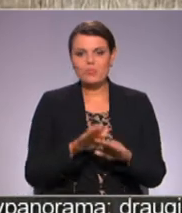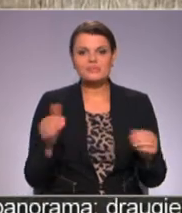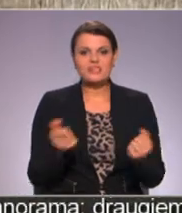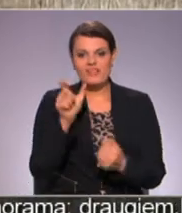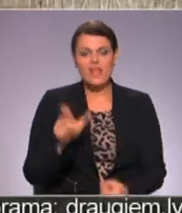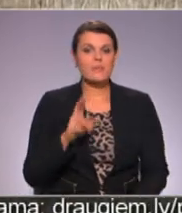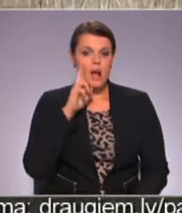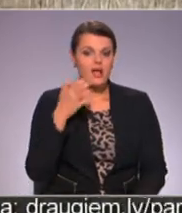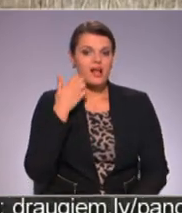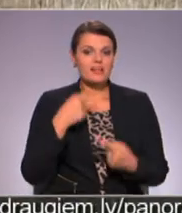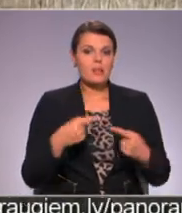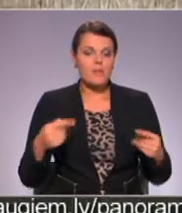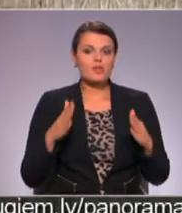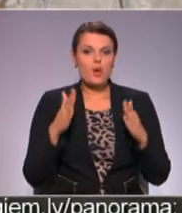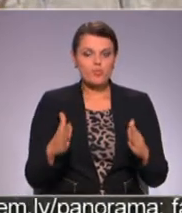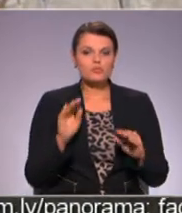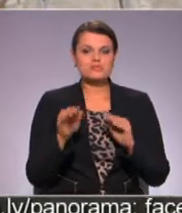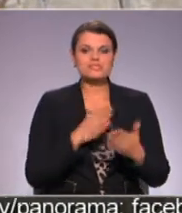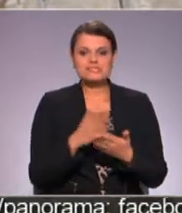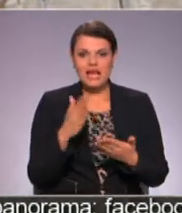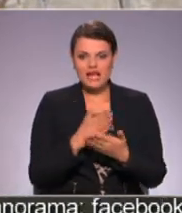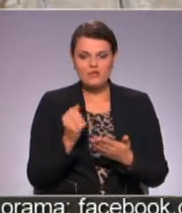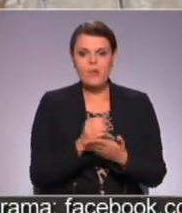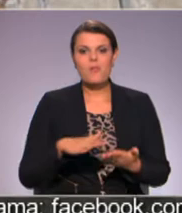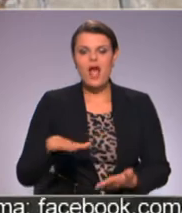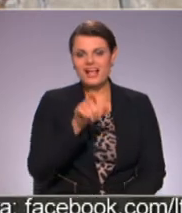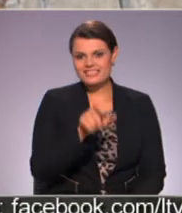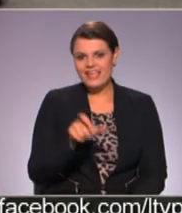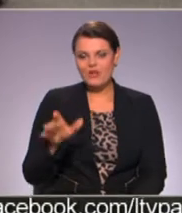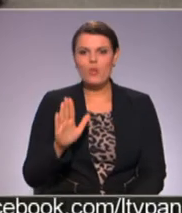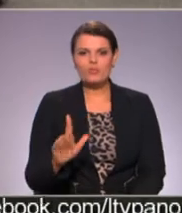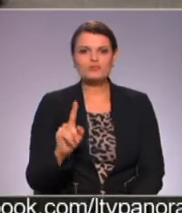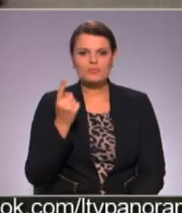kad atrastais materiāls būs apzināts un noformēts, Kurmāles pagasta iedzīvotāji būs